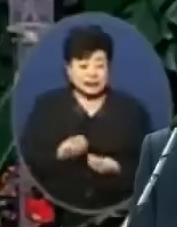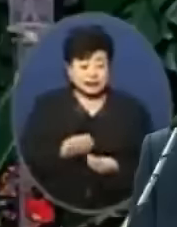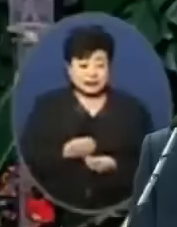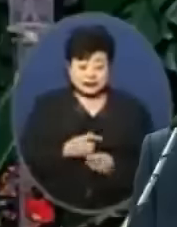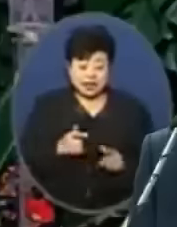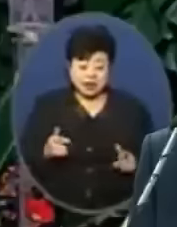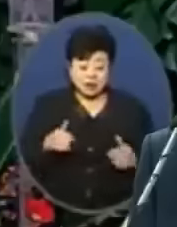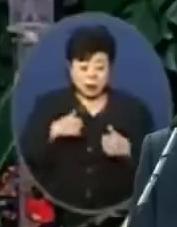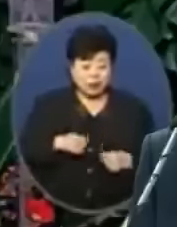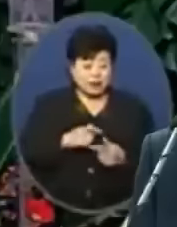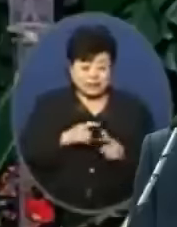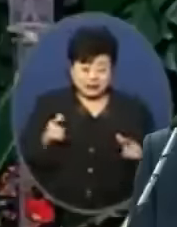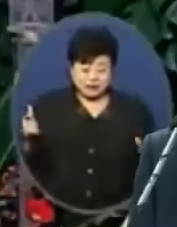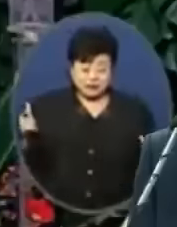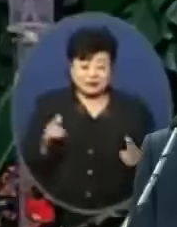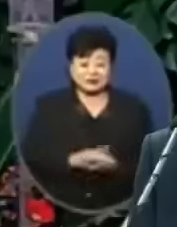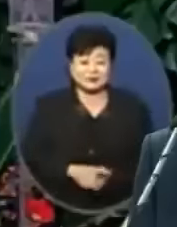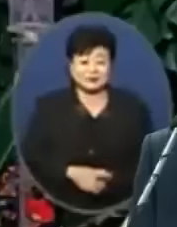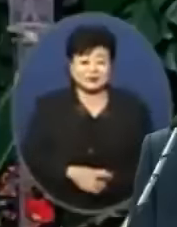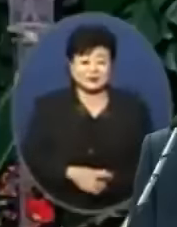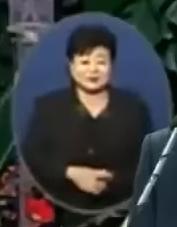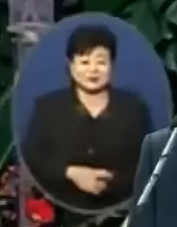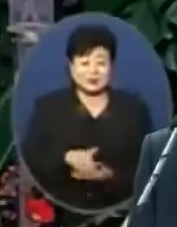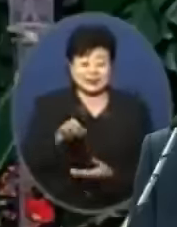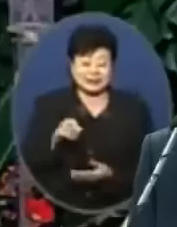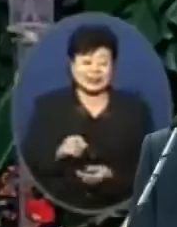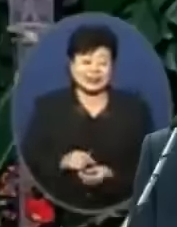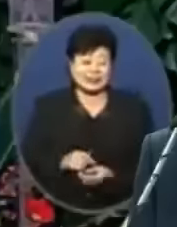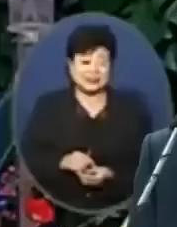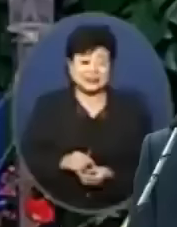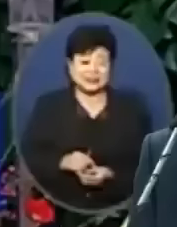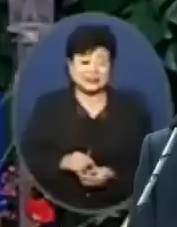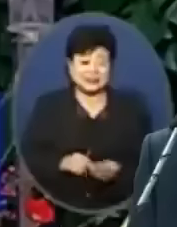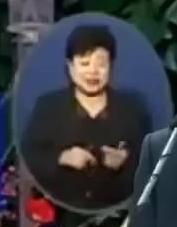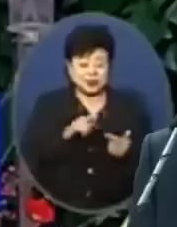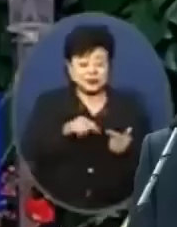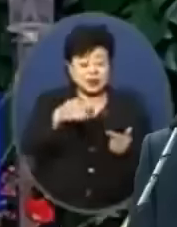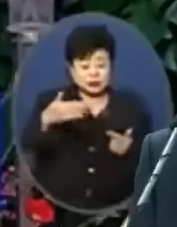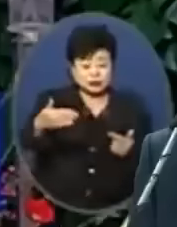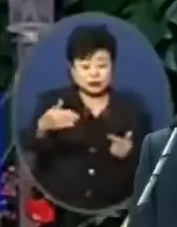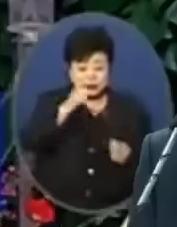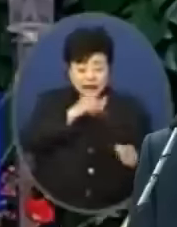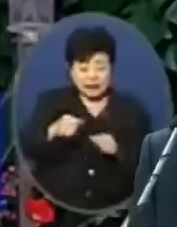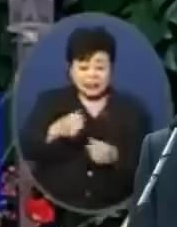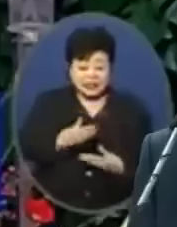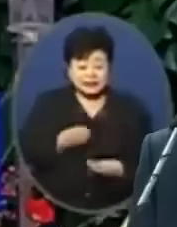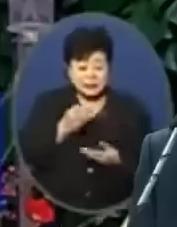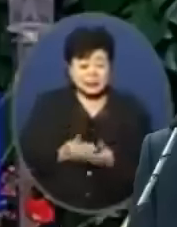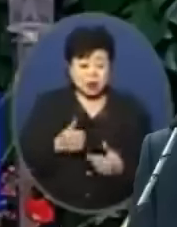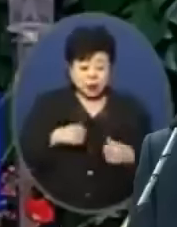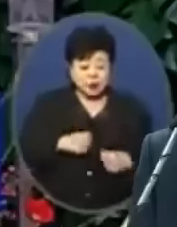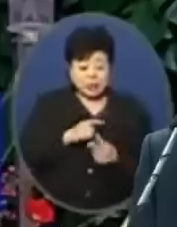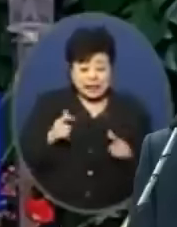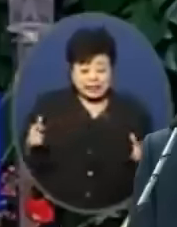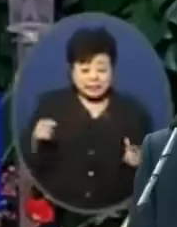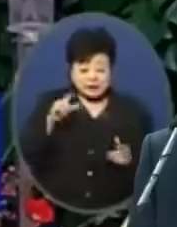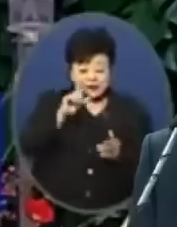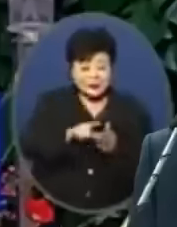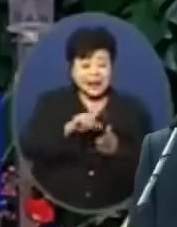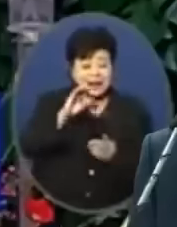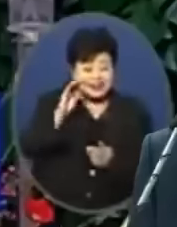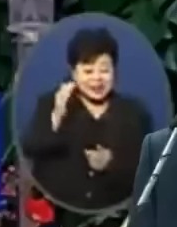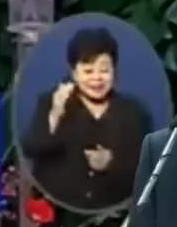낙심할지라도 포기하지 않는 듯. 갈라디아서 6장 9절에 우리가 선을 행하되 낙심하지 말지니 포기하지 아니하면 때가 이르면